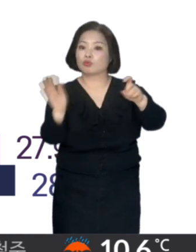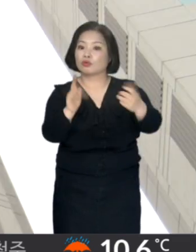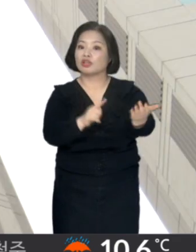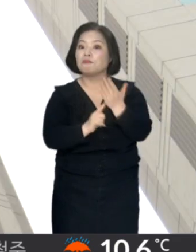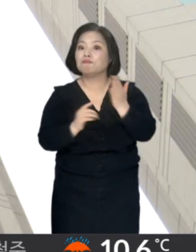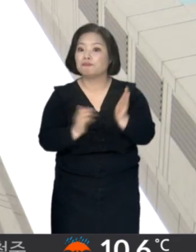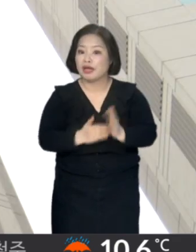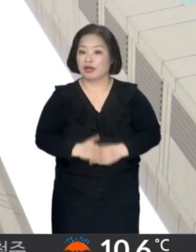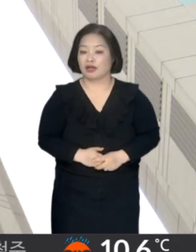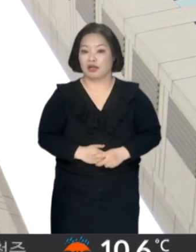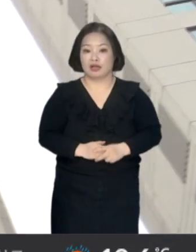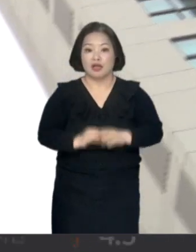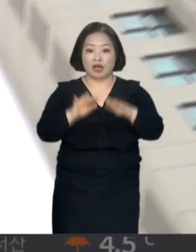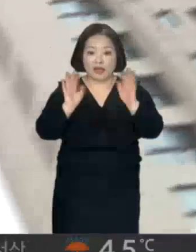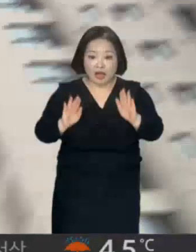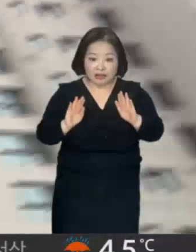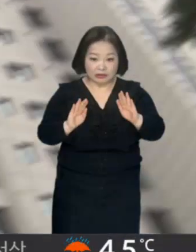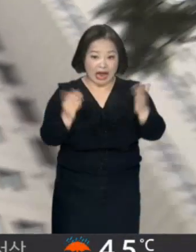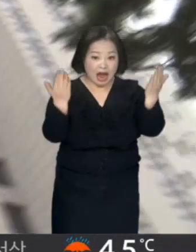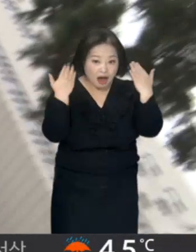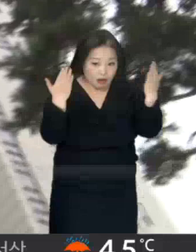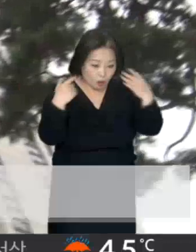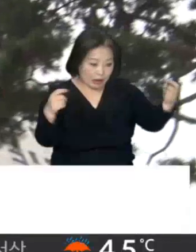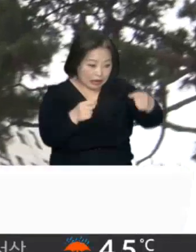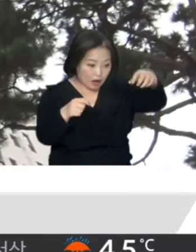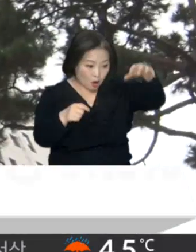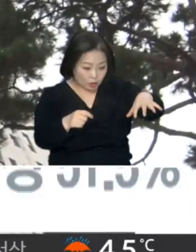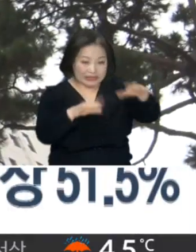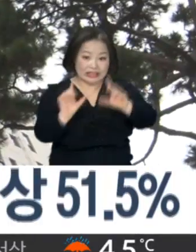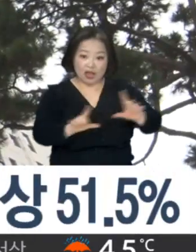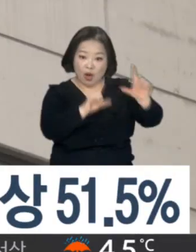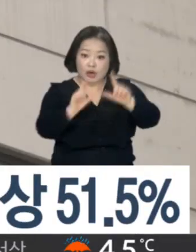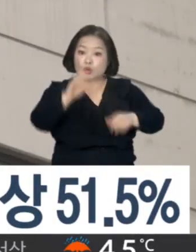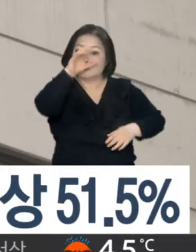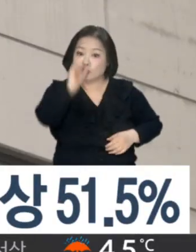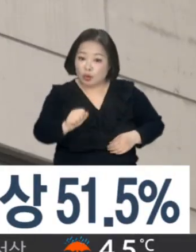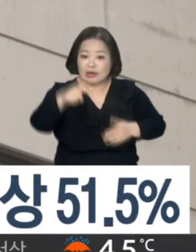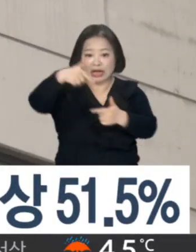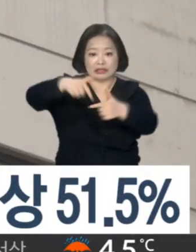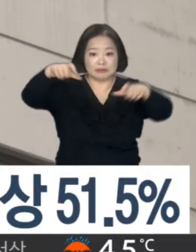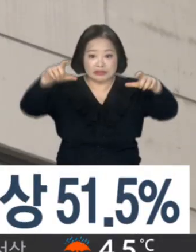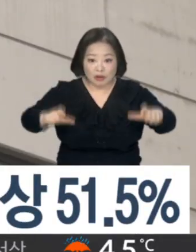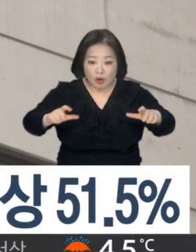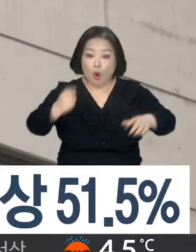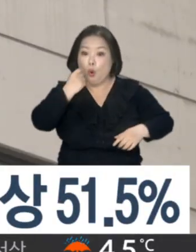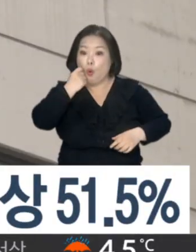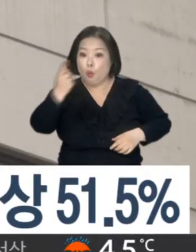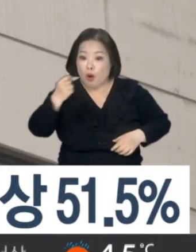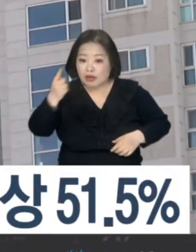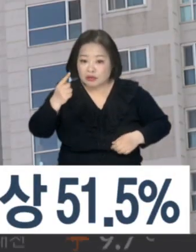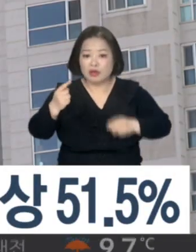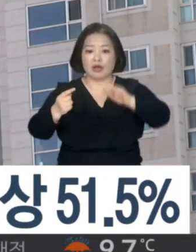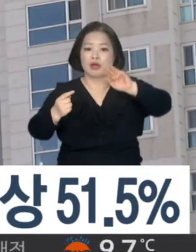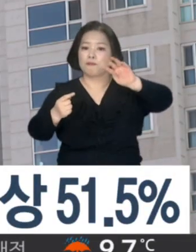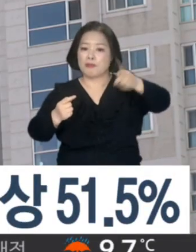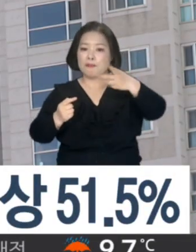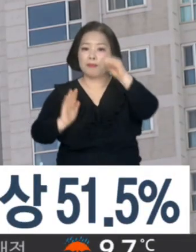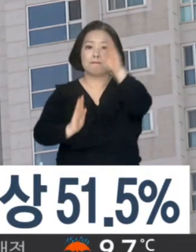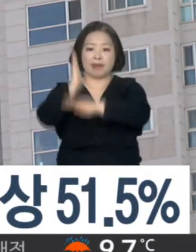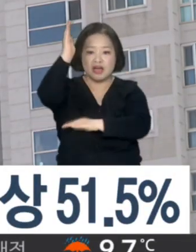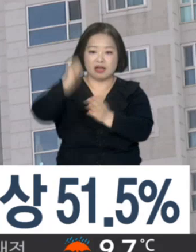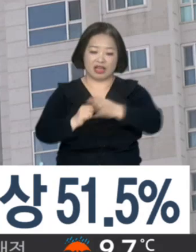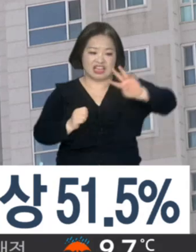조사됐습니다 특히 학군과 생활환경이 좋은 강남삼구 아파트는 는 100만 원 넘는 월세가 절반을 넘어섰고